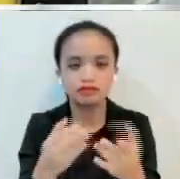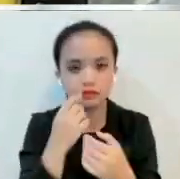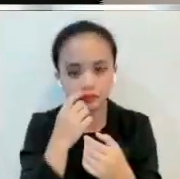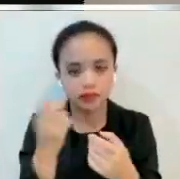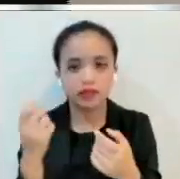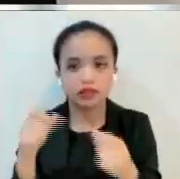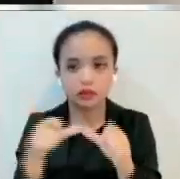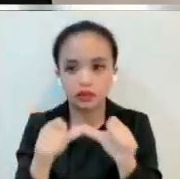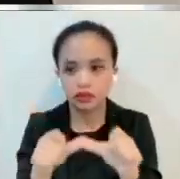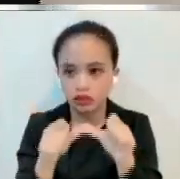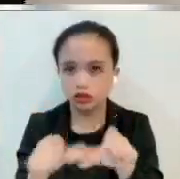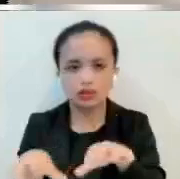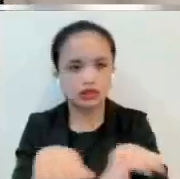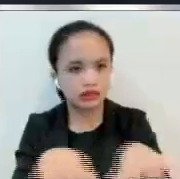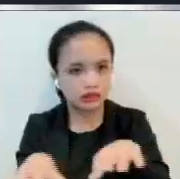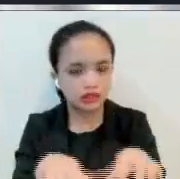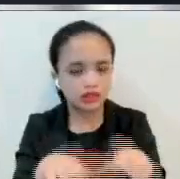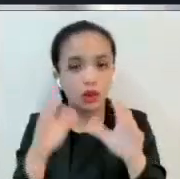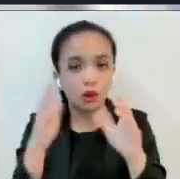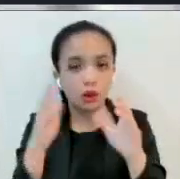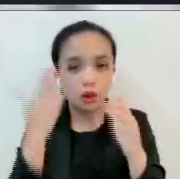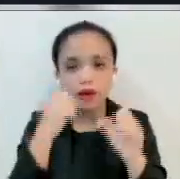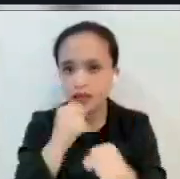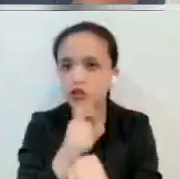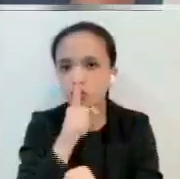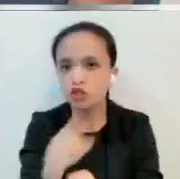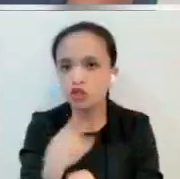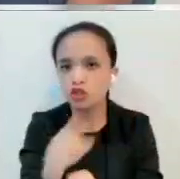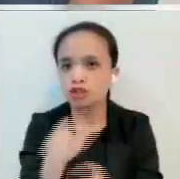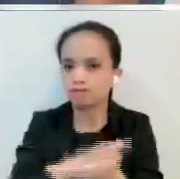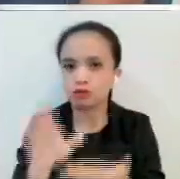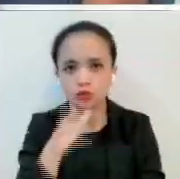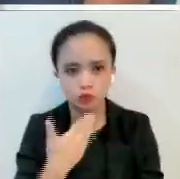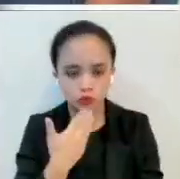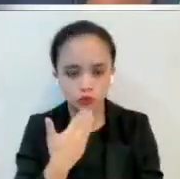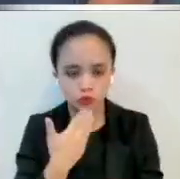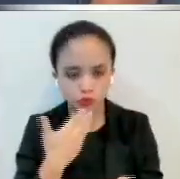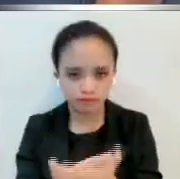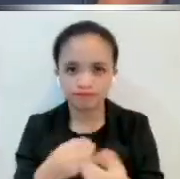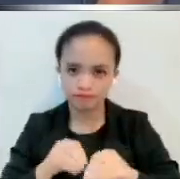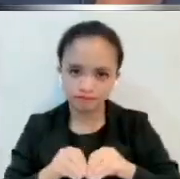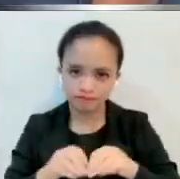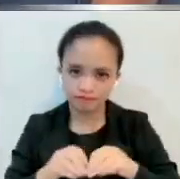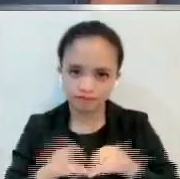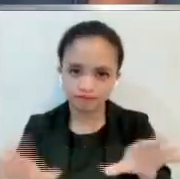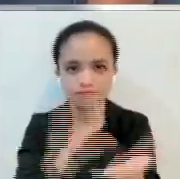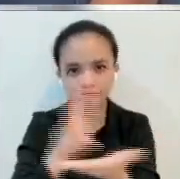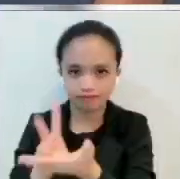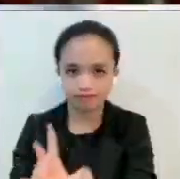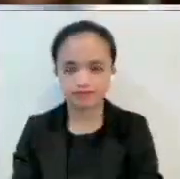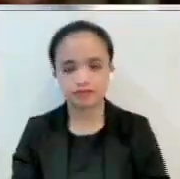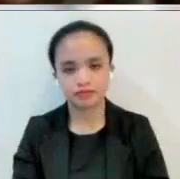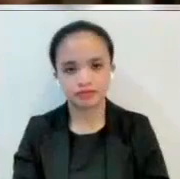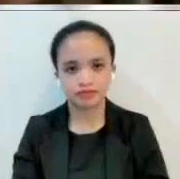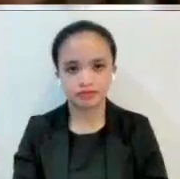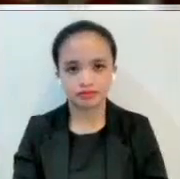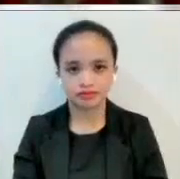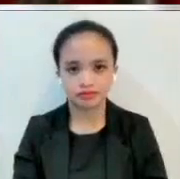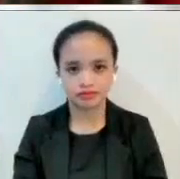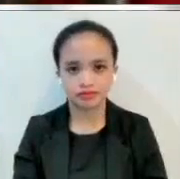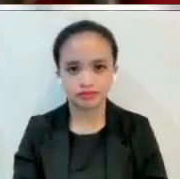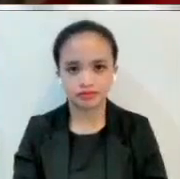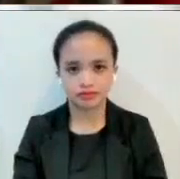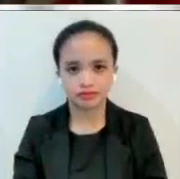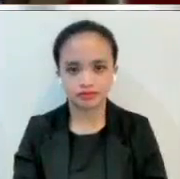masigurong maayos ang kison mga distribution facility para sa GMA integrated news brad Rey nakatutok